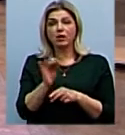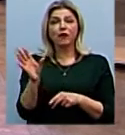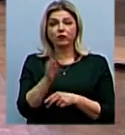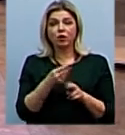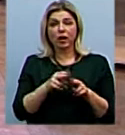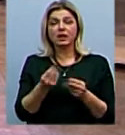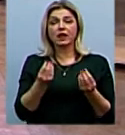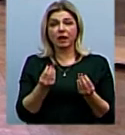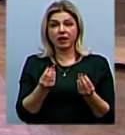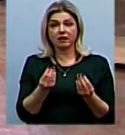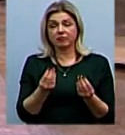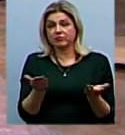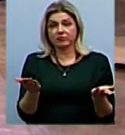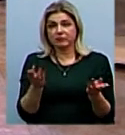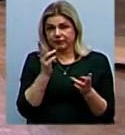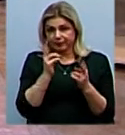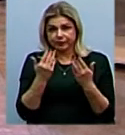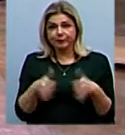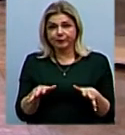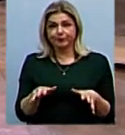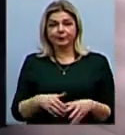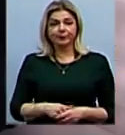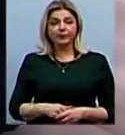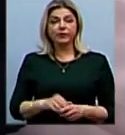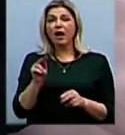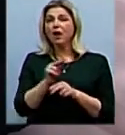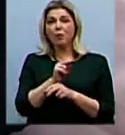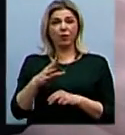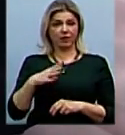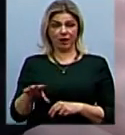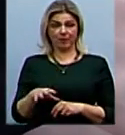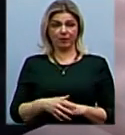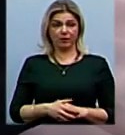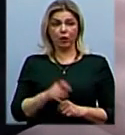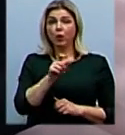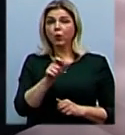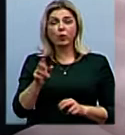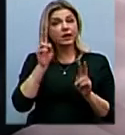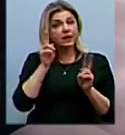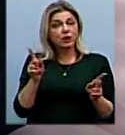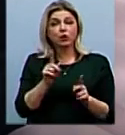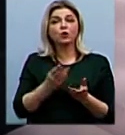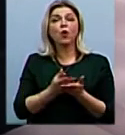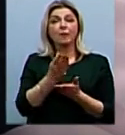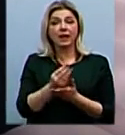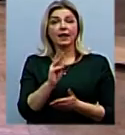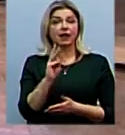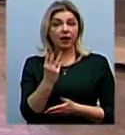поглинула прірва. Тарифи не було ремонту. Ну, це прикол. Дуже багато людей не знали того, що платя 3